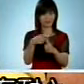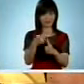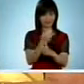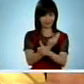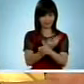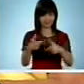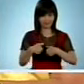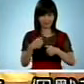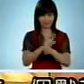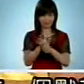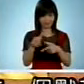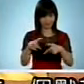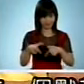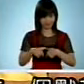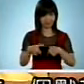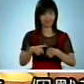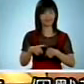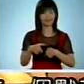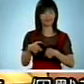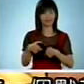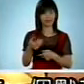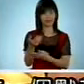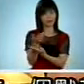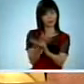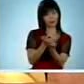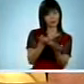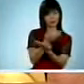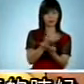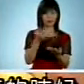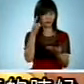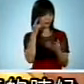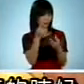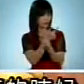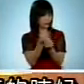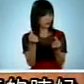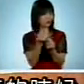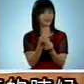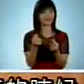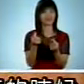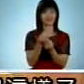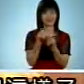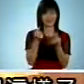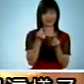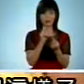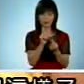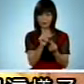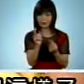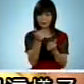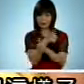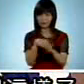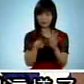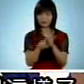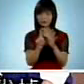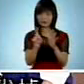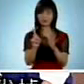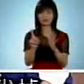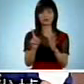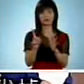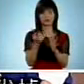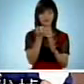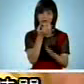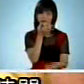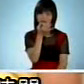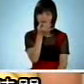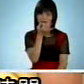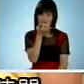心，要有爱心，然后你要跟他建立一个默契，知道说哦，我如果在讲什么时候，就代表什么意思这样子，那这样可